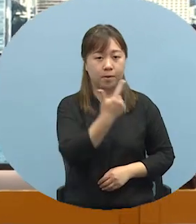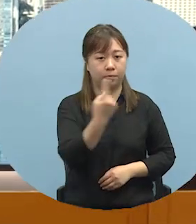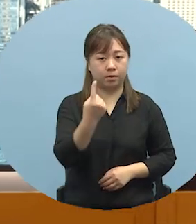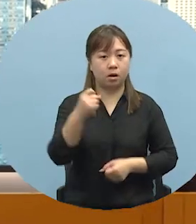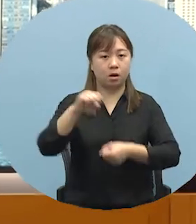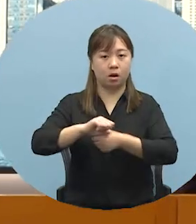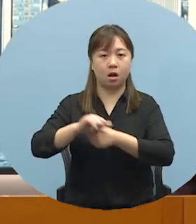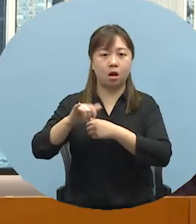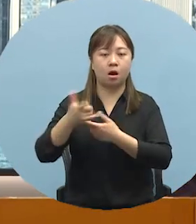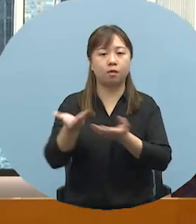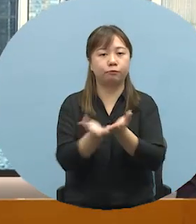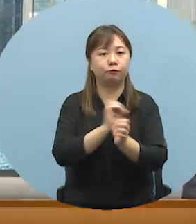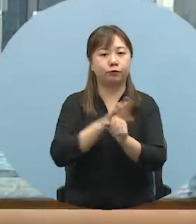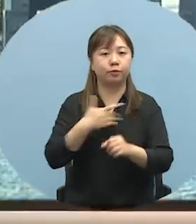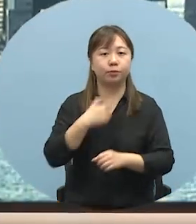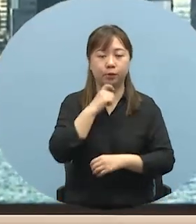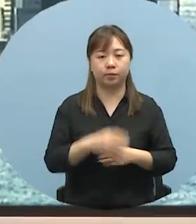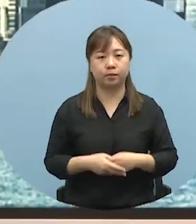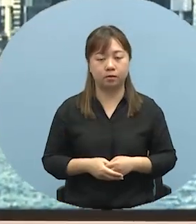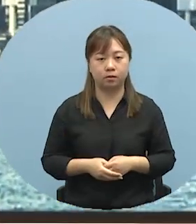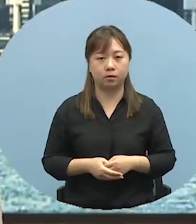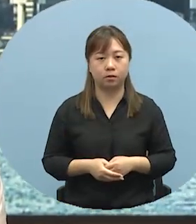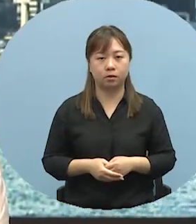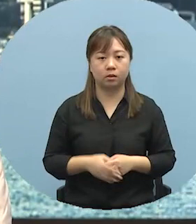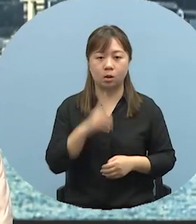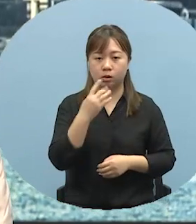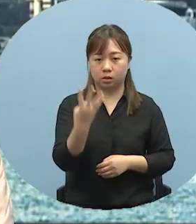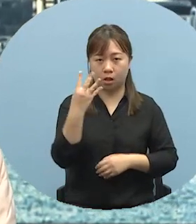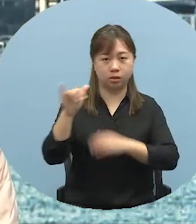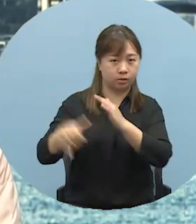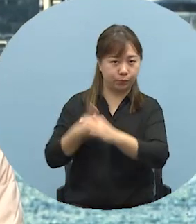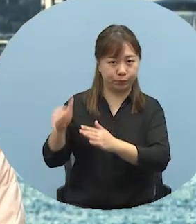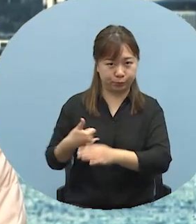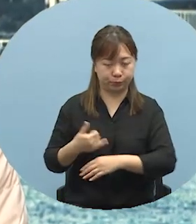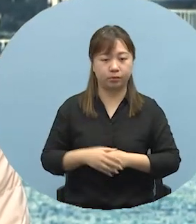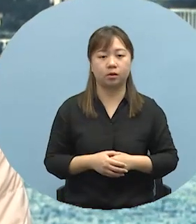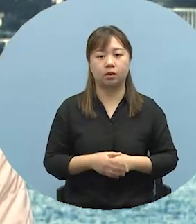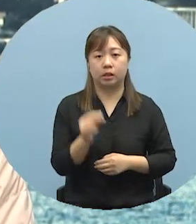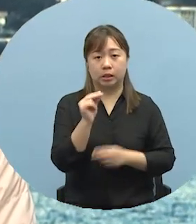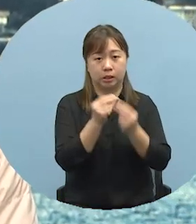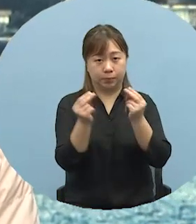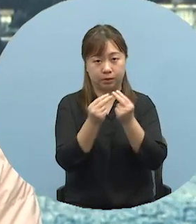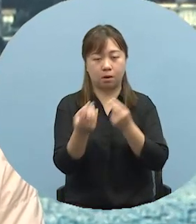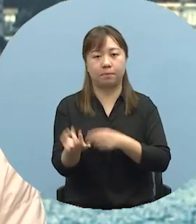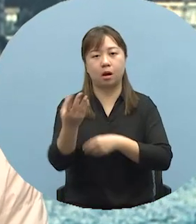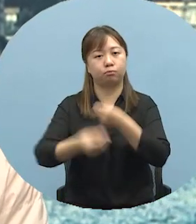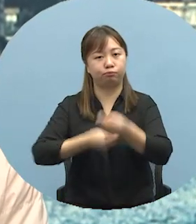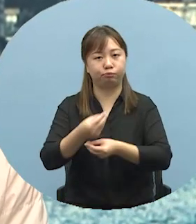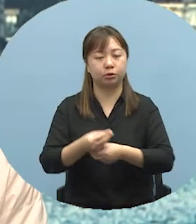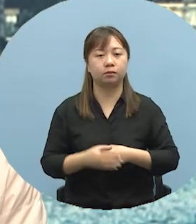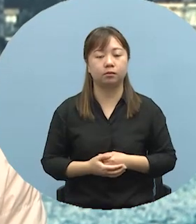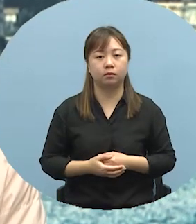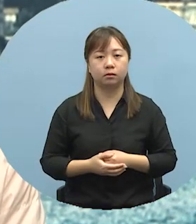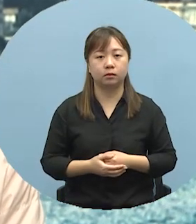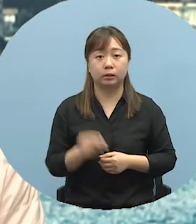81宗個案係測試陽性，咁就有4個係輸入性個案啦，77個係本地個案。